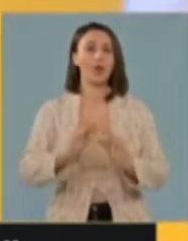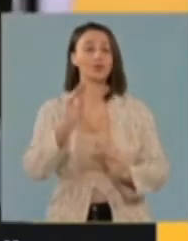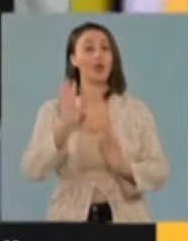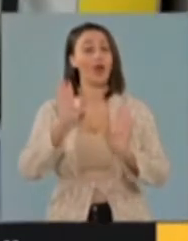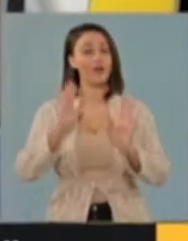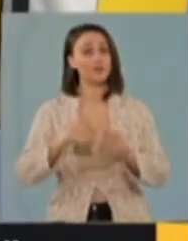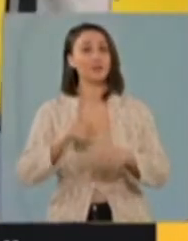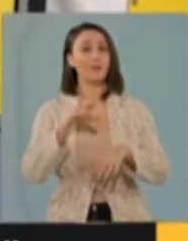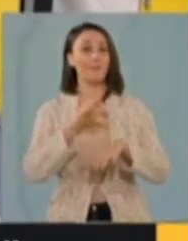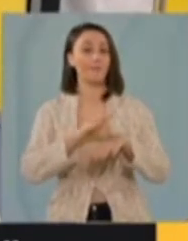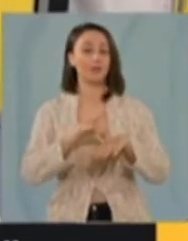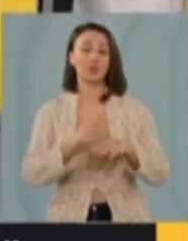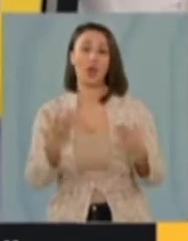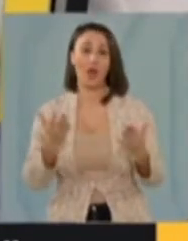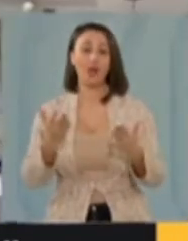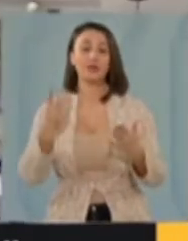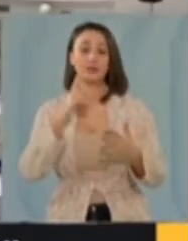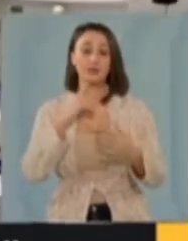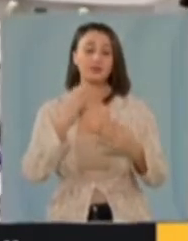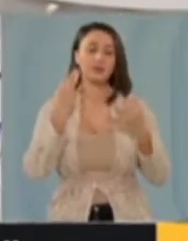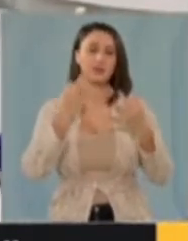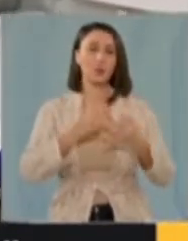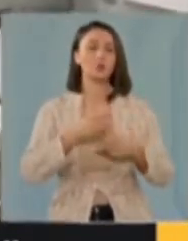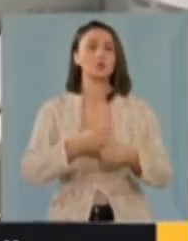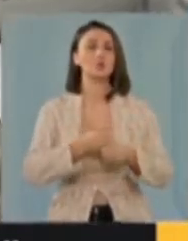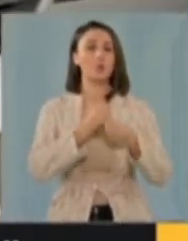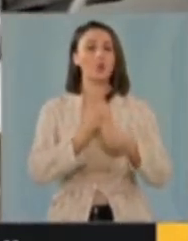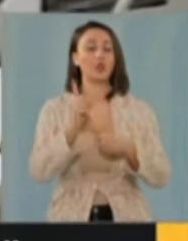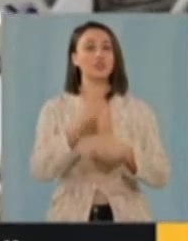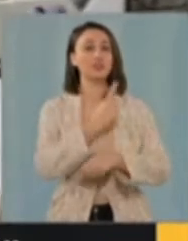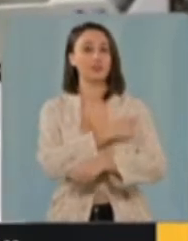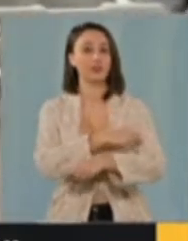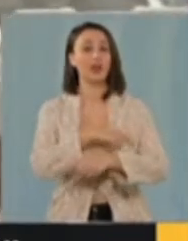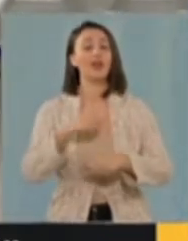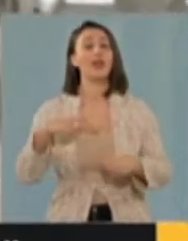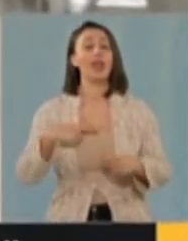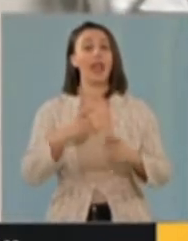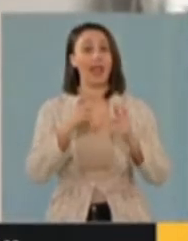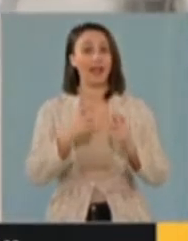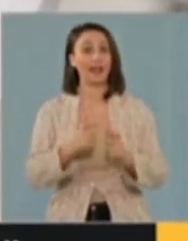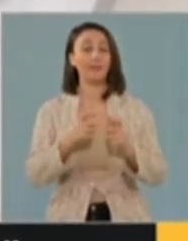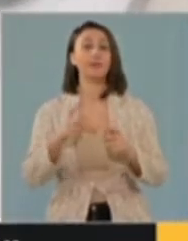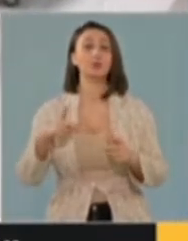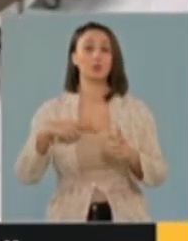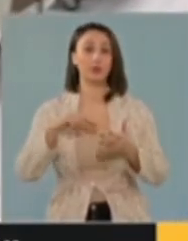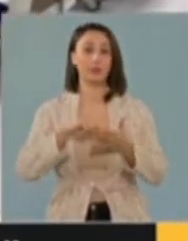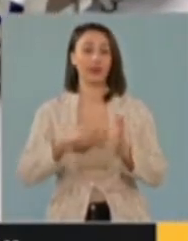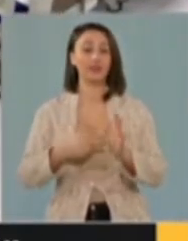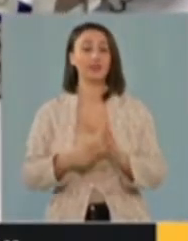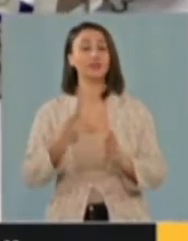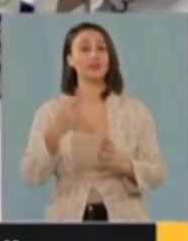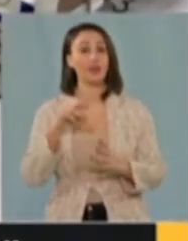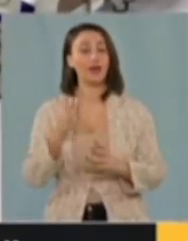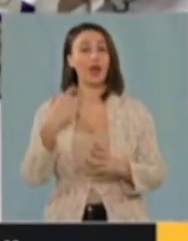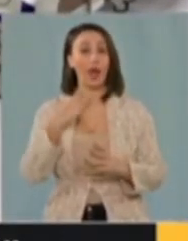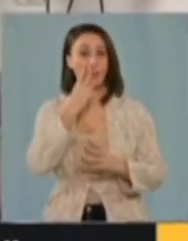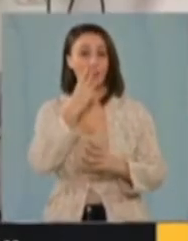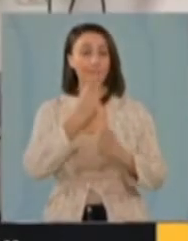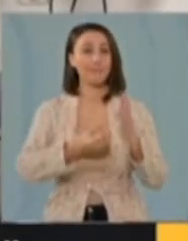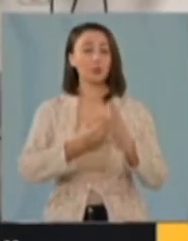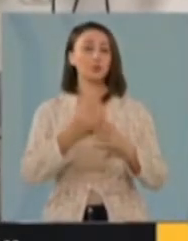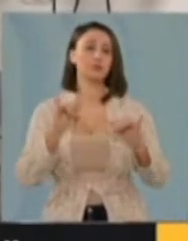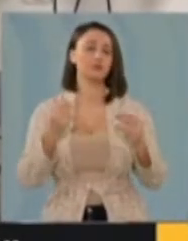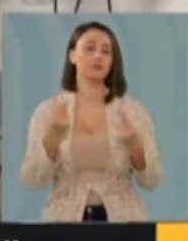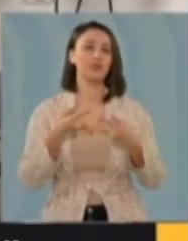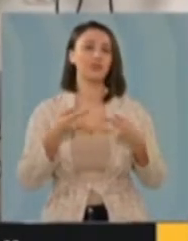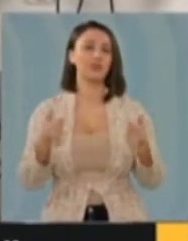Aveți cadre medicale care să asigure suportul în aceste spitale? Echipele sunt pregătite, dar a apărut un